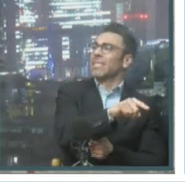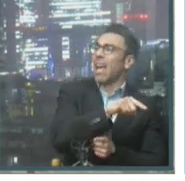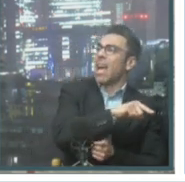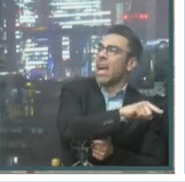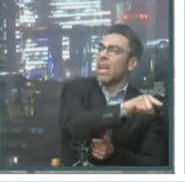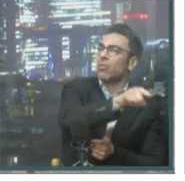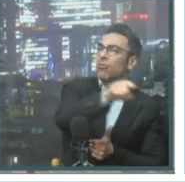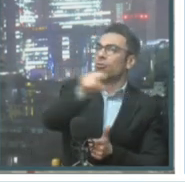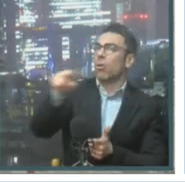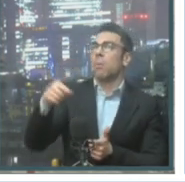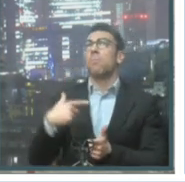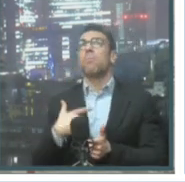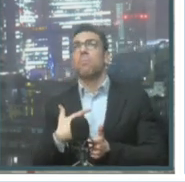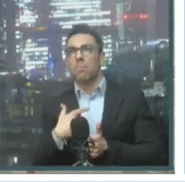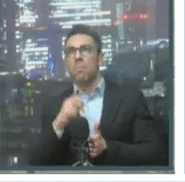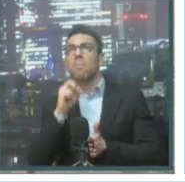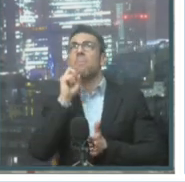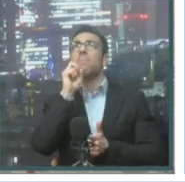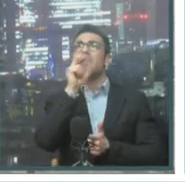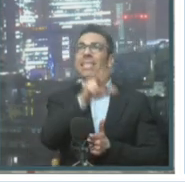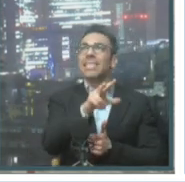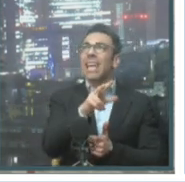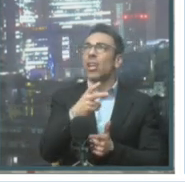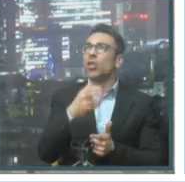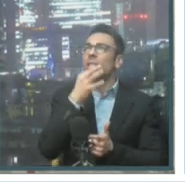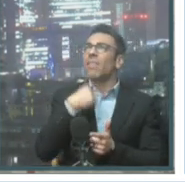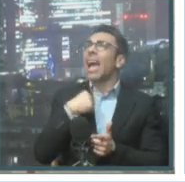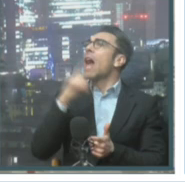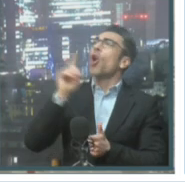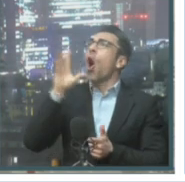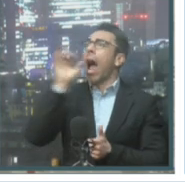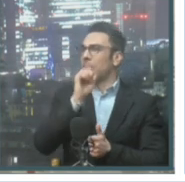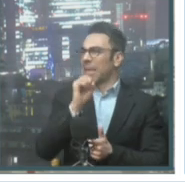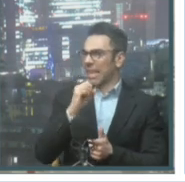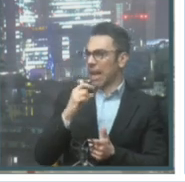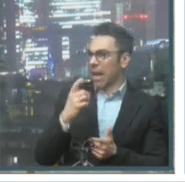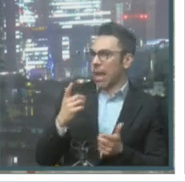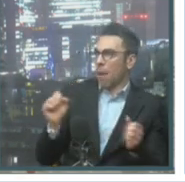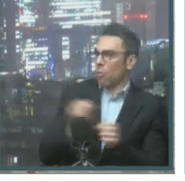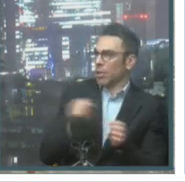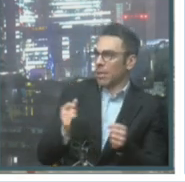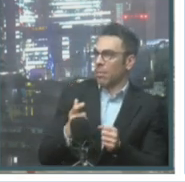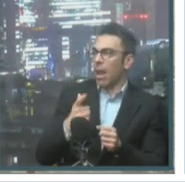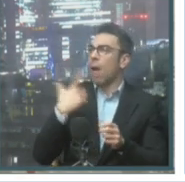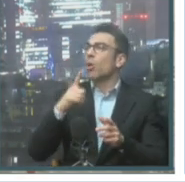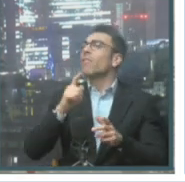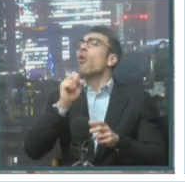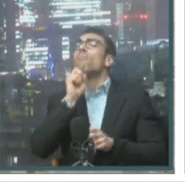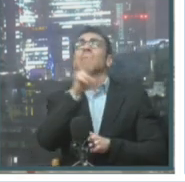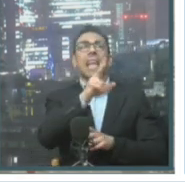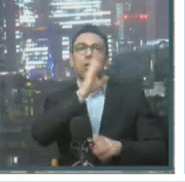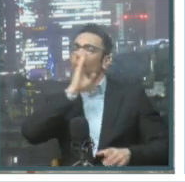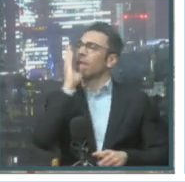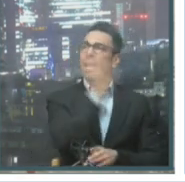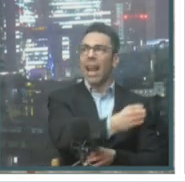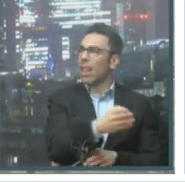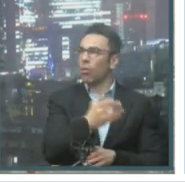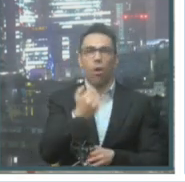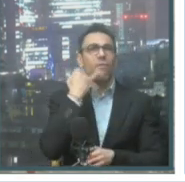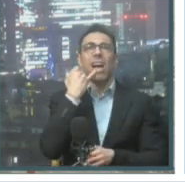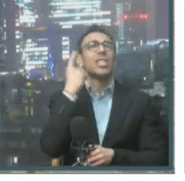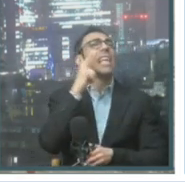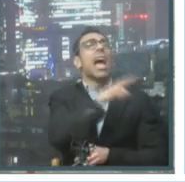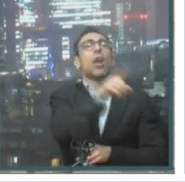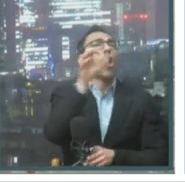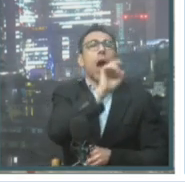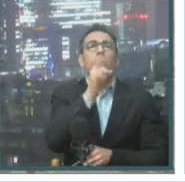mi vedi anche molto difficile non capire nel senso che è un messaggio diretto arriva facile e se non lo capisci davvero